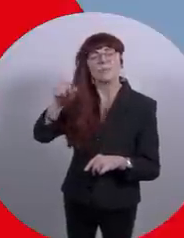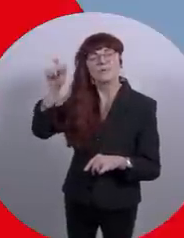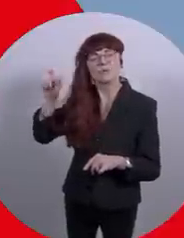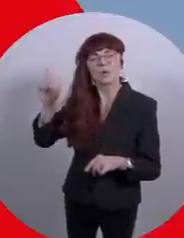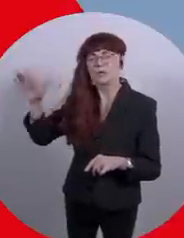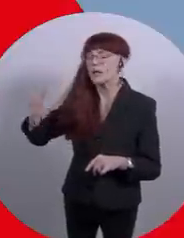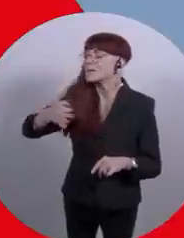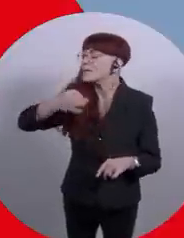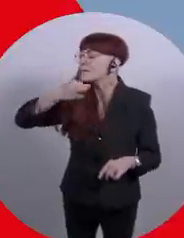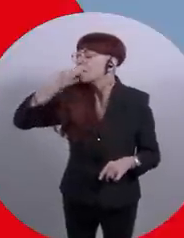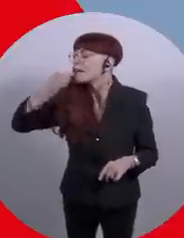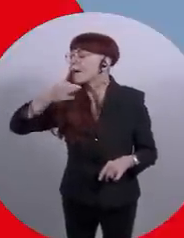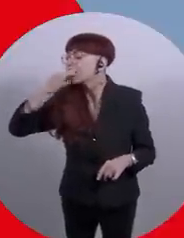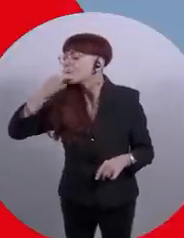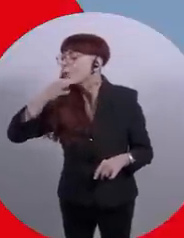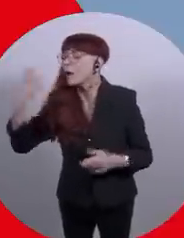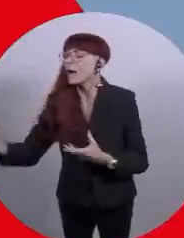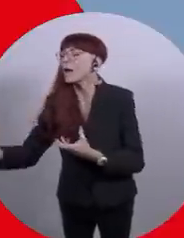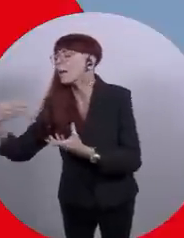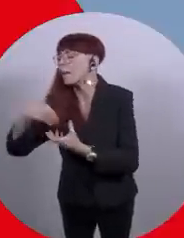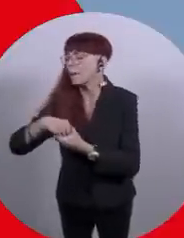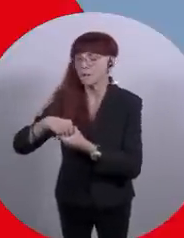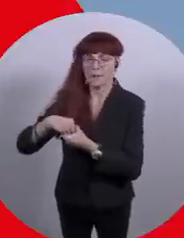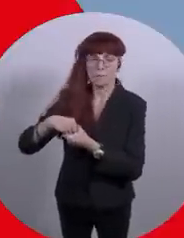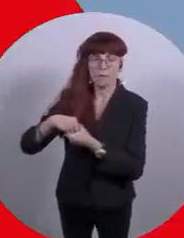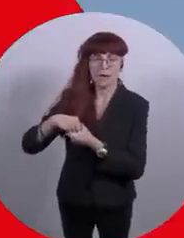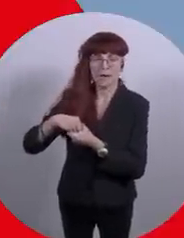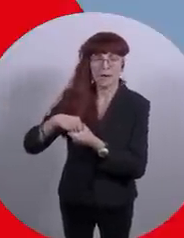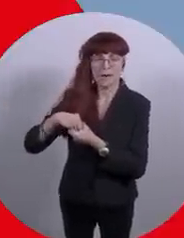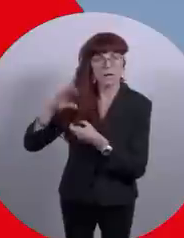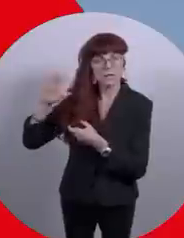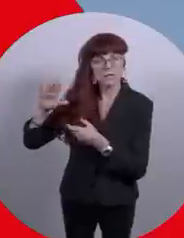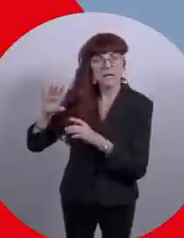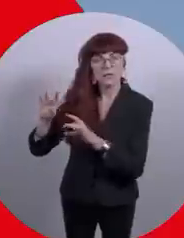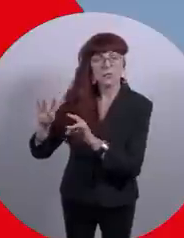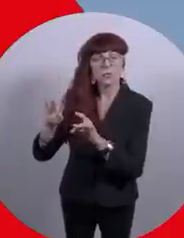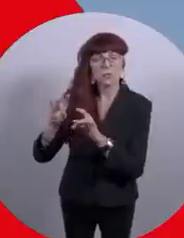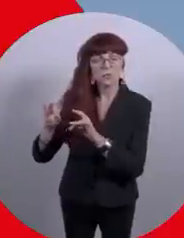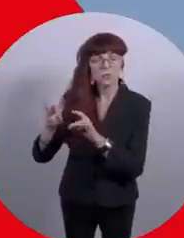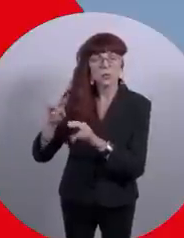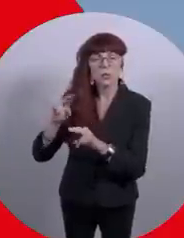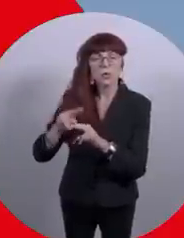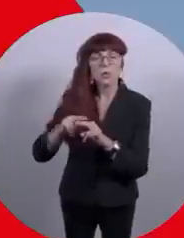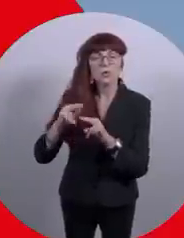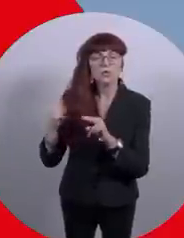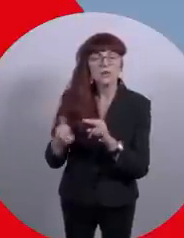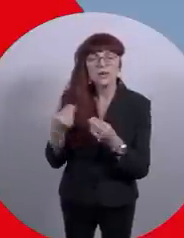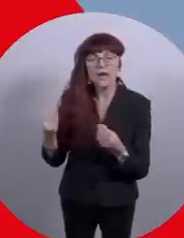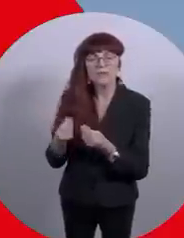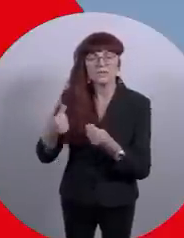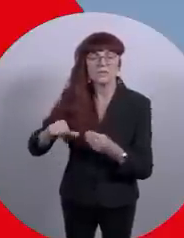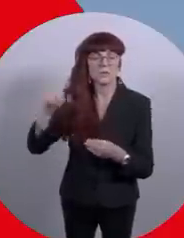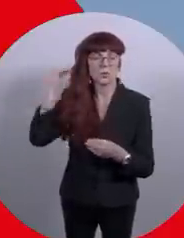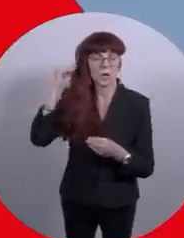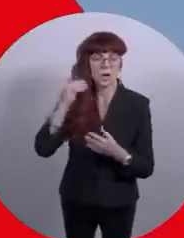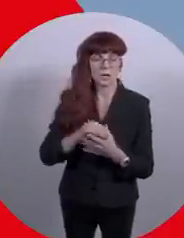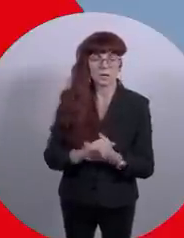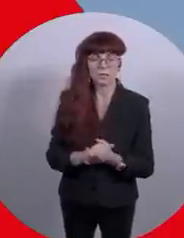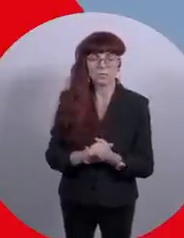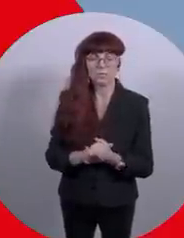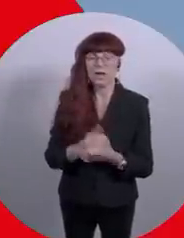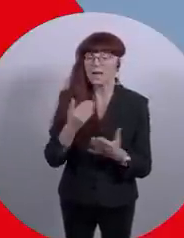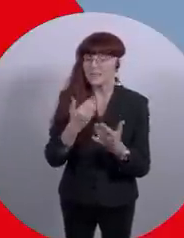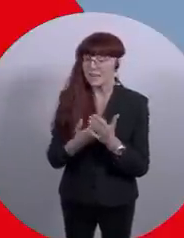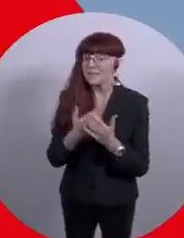in ihrem in ihrem Handeln aufgenommen haben und wenn sie davon etwas gelernt haben in dem Sinne möchte